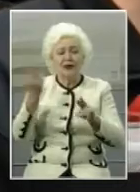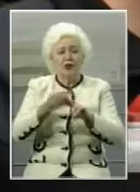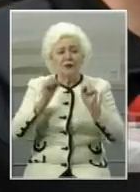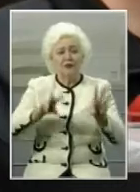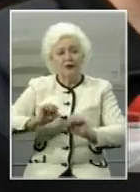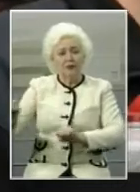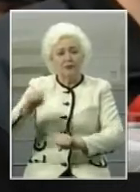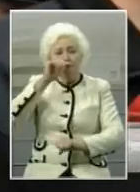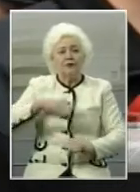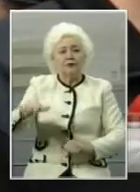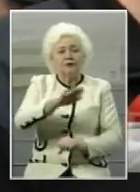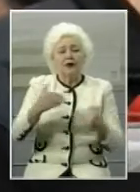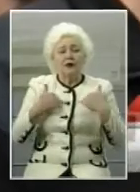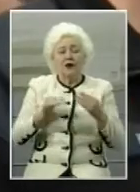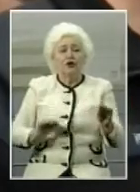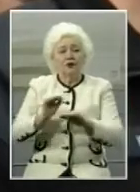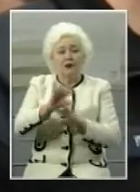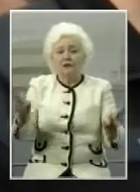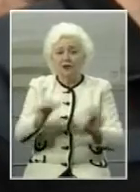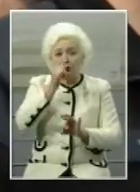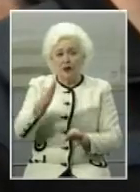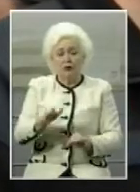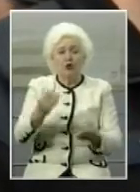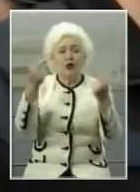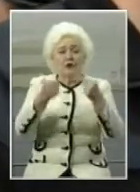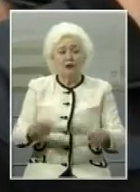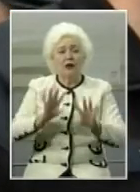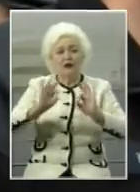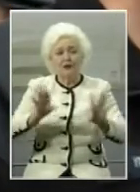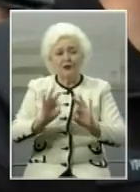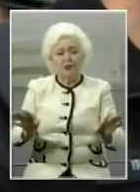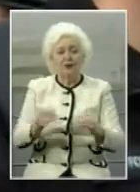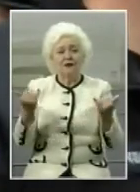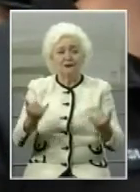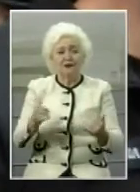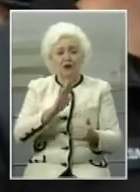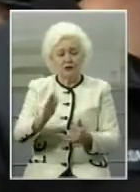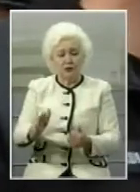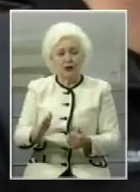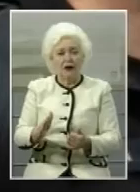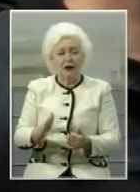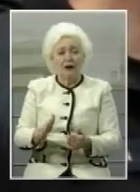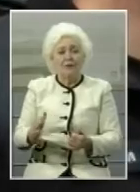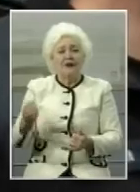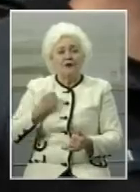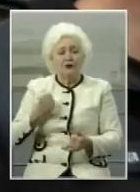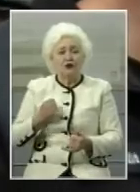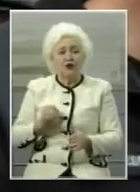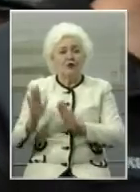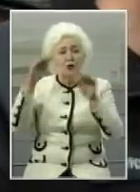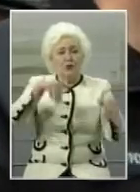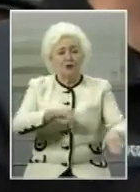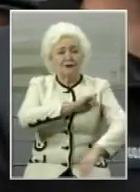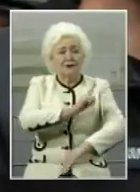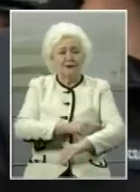України. Додатки я вам нічого не можу, відповідно до того, що інформація має відповідний ступень обмеження. Військово-морські сили виконують визначені